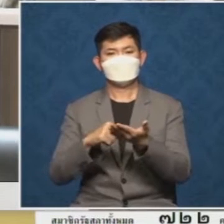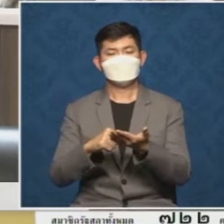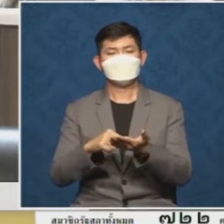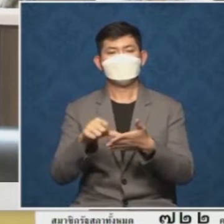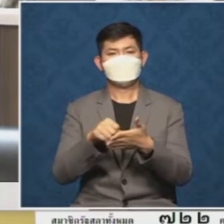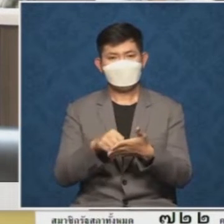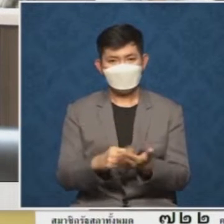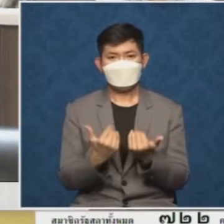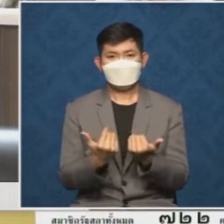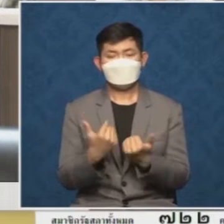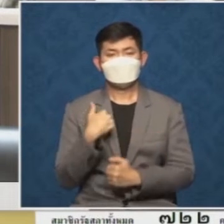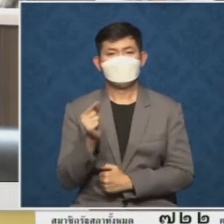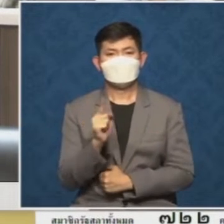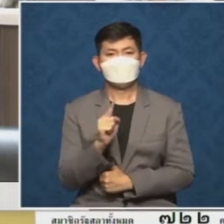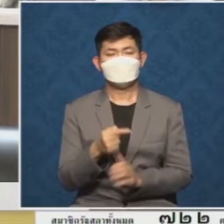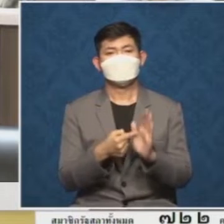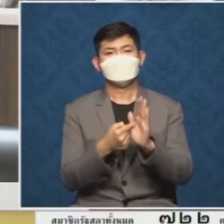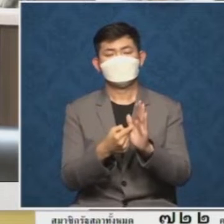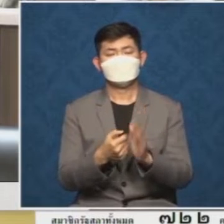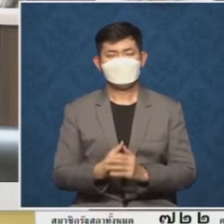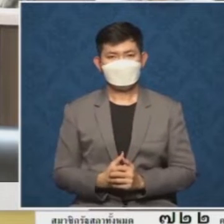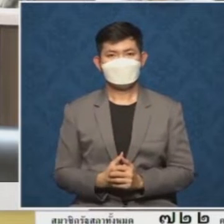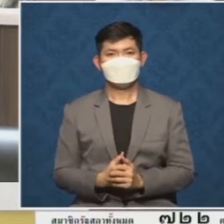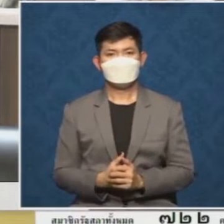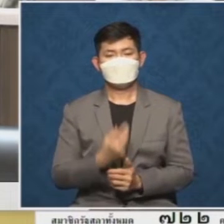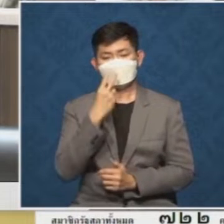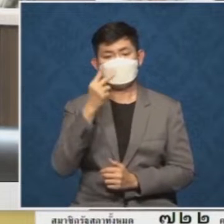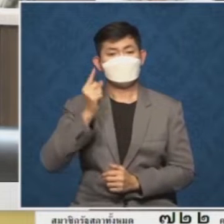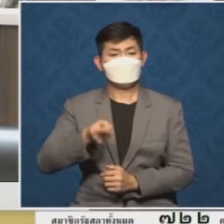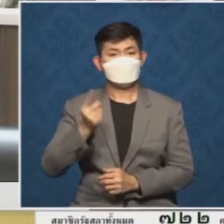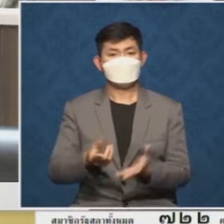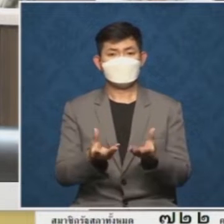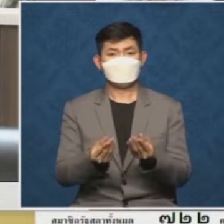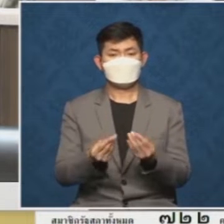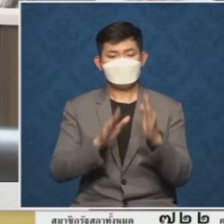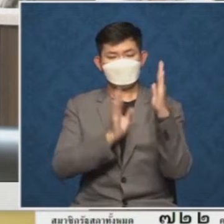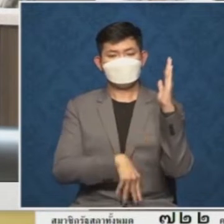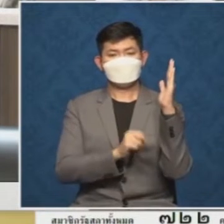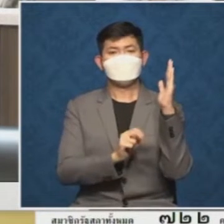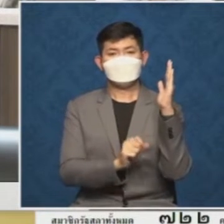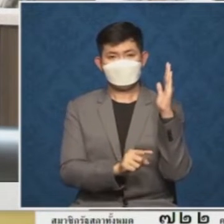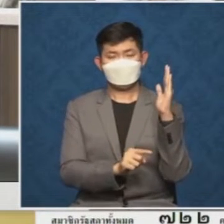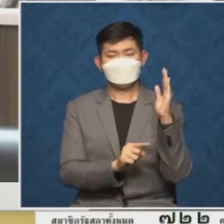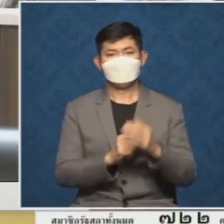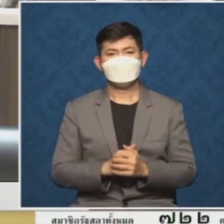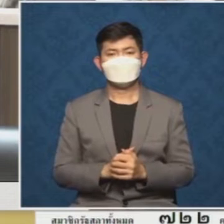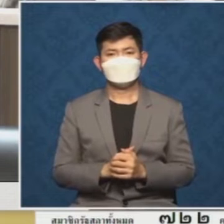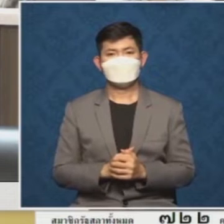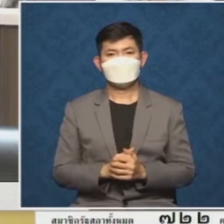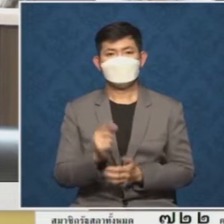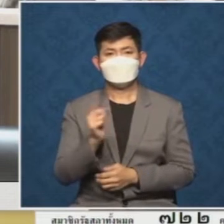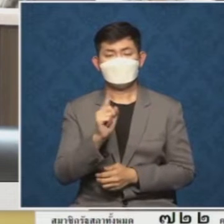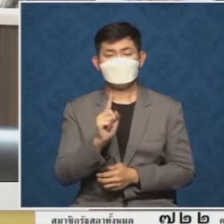ฉบับนี้ถึงตัวอย่างเคสกรณีที่เกิดขึ้นจริงในพื้นที่จังหวัดนราธิวาสนั่นก็คือกรณี